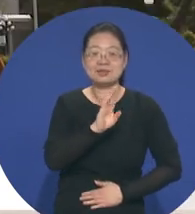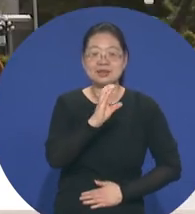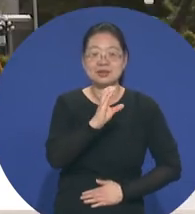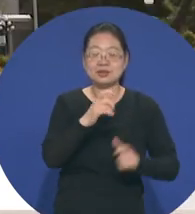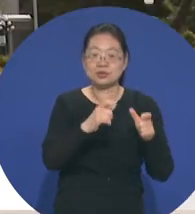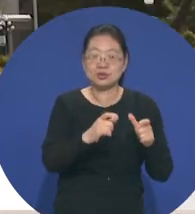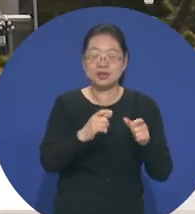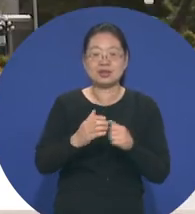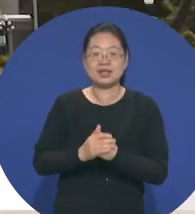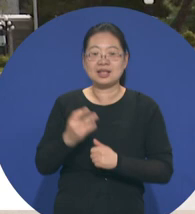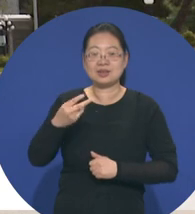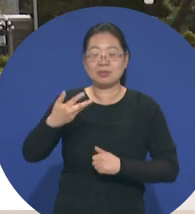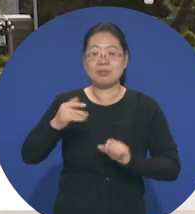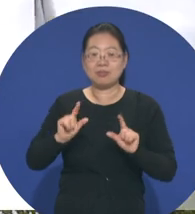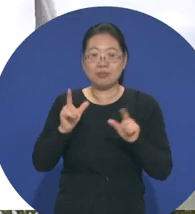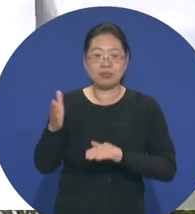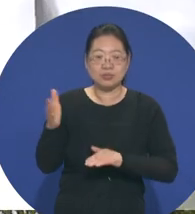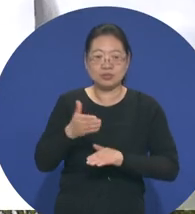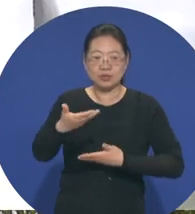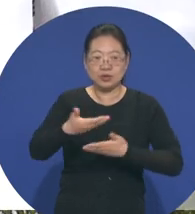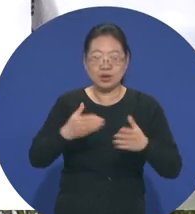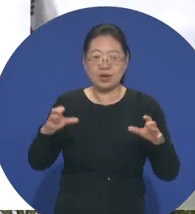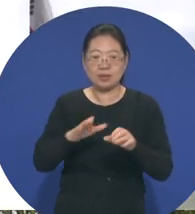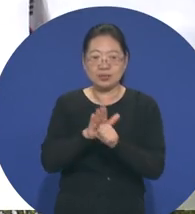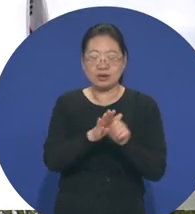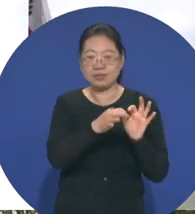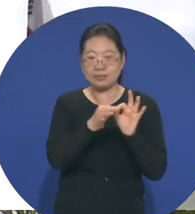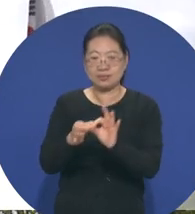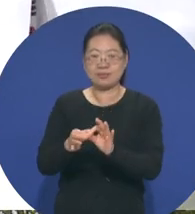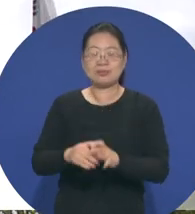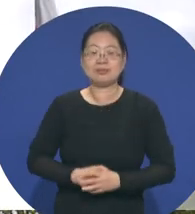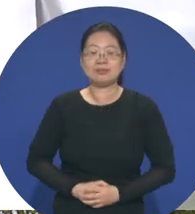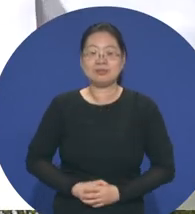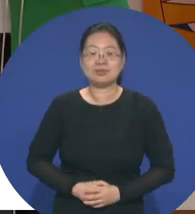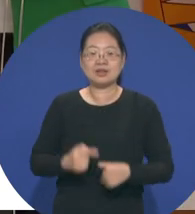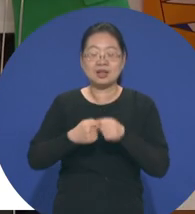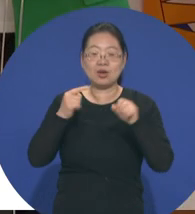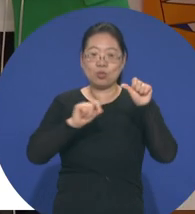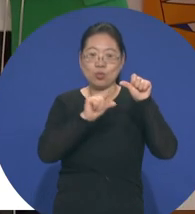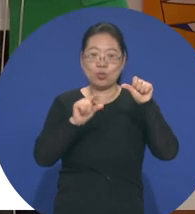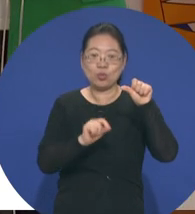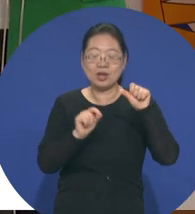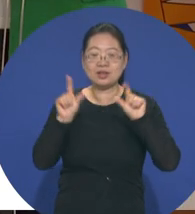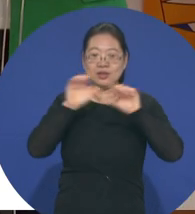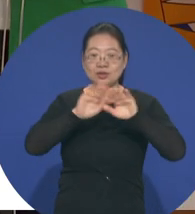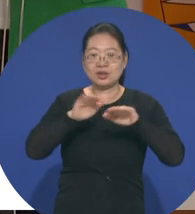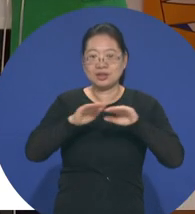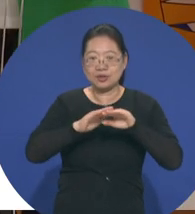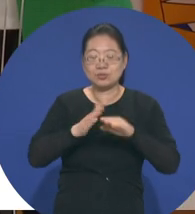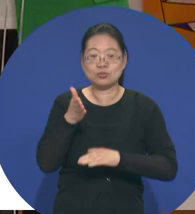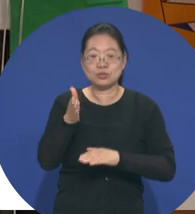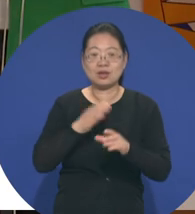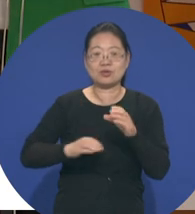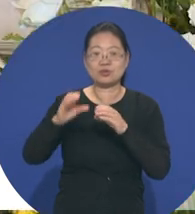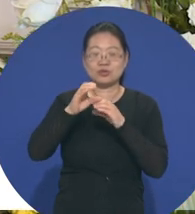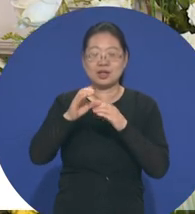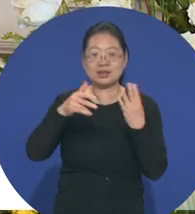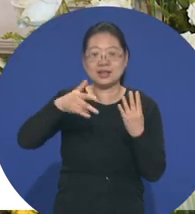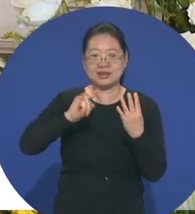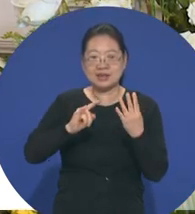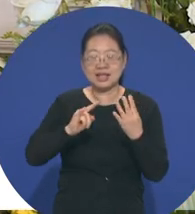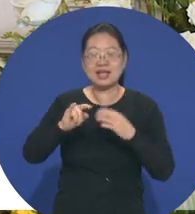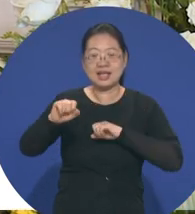캐나다 BC 조아는 이미 지난 2008년부터 교류 협력을 이어오고 있으며 지난해 5월에는 기후위기 대응 분야를